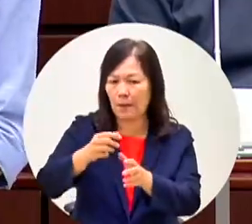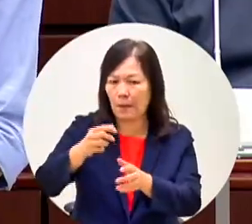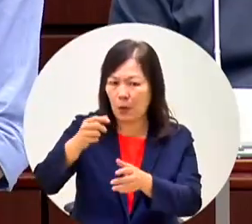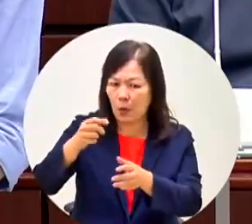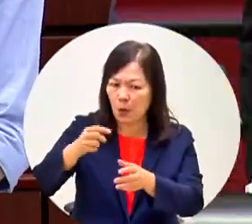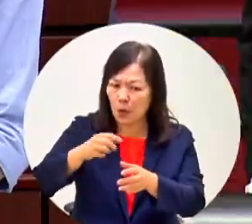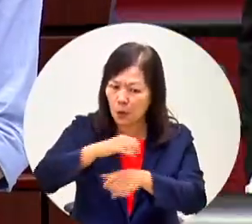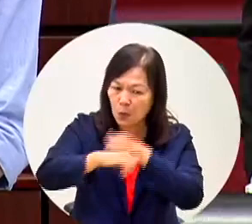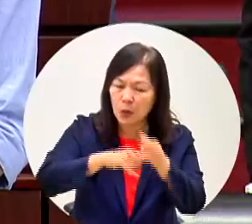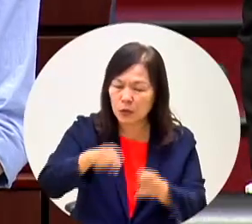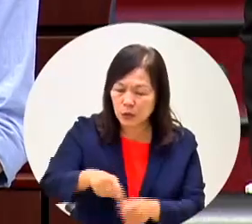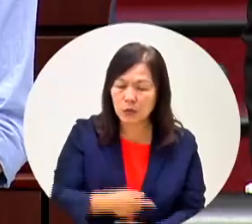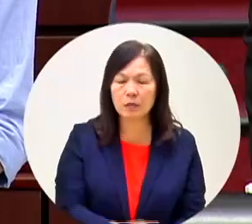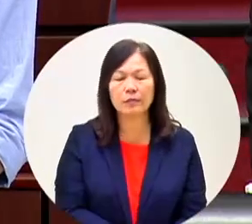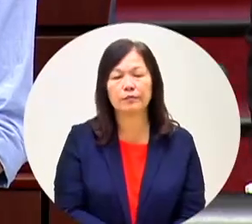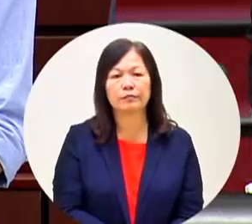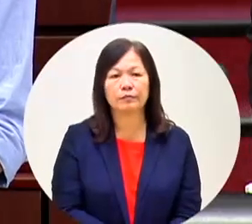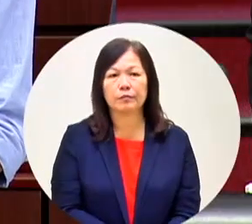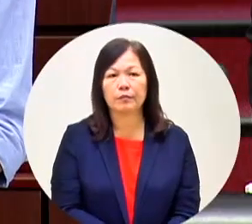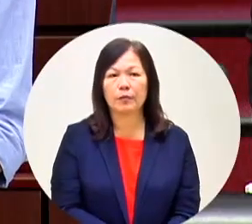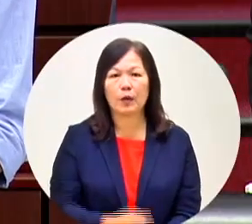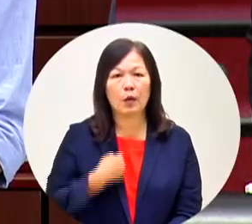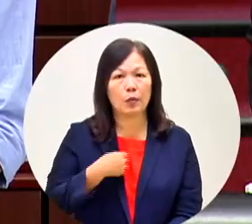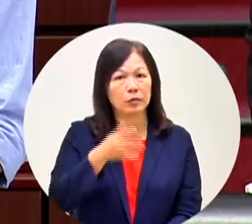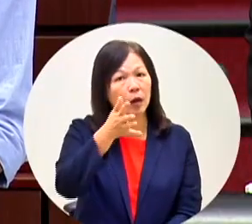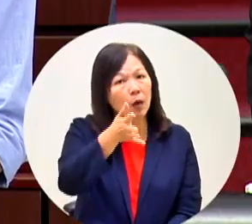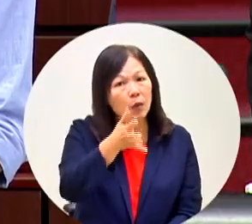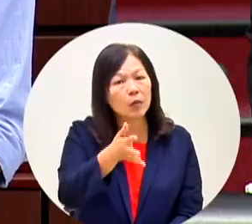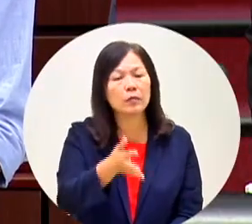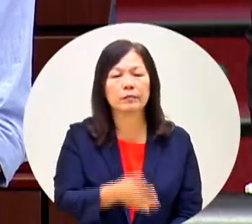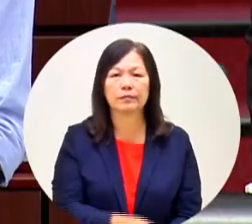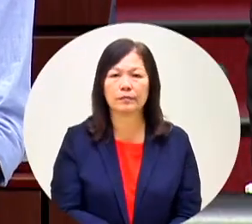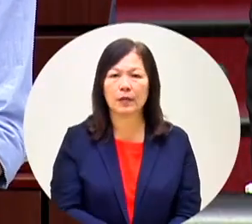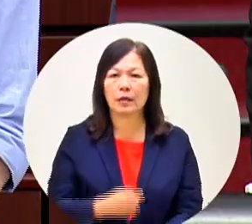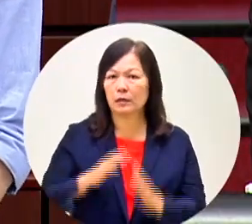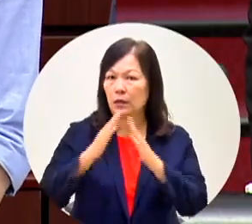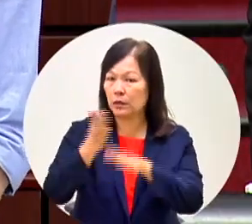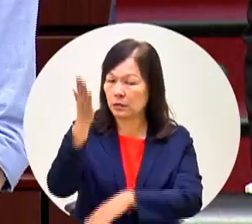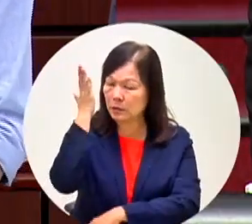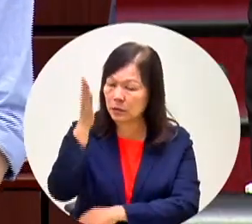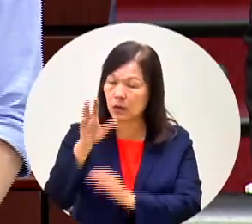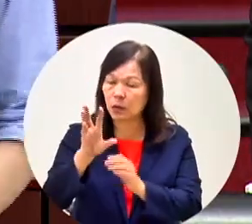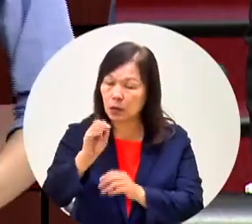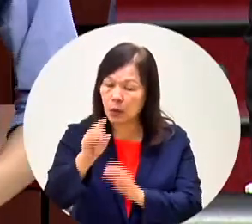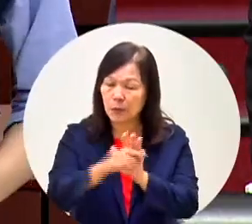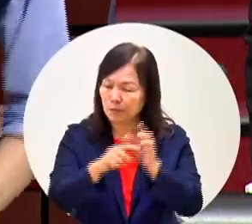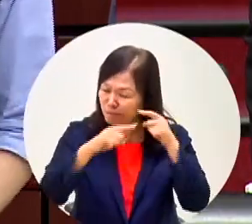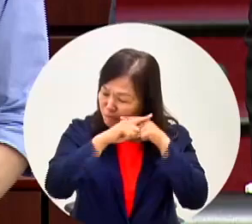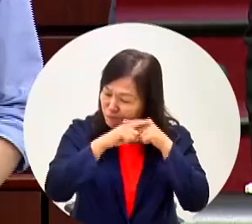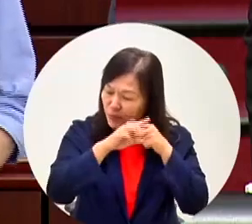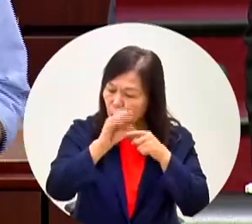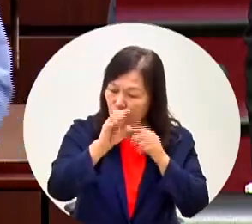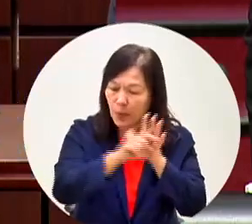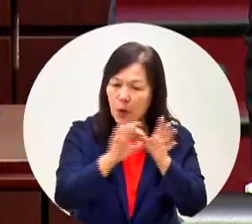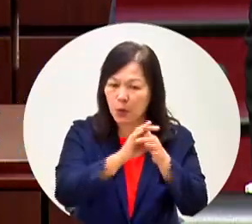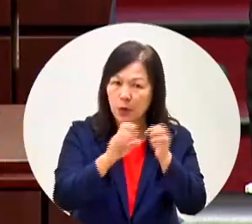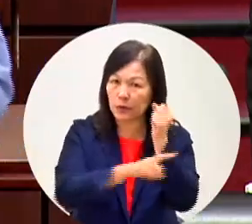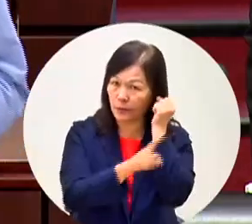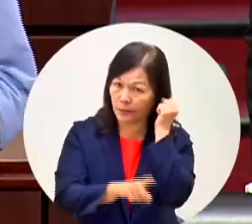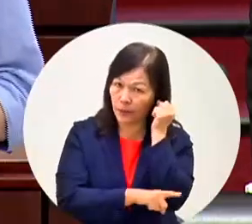在请问的是，我们市政府有没有要研拟相关的法案交送中央？